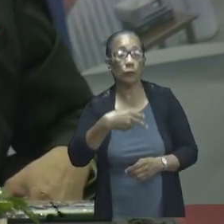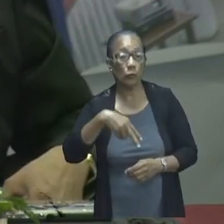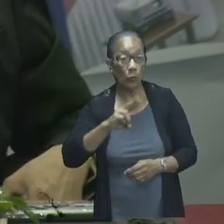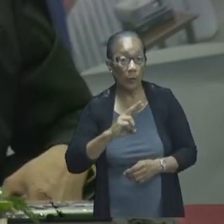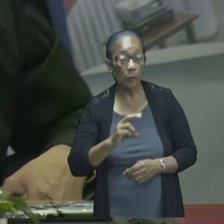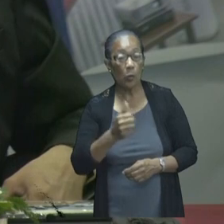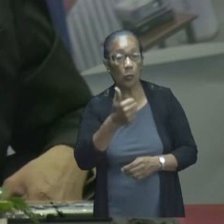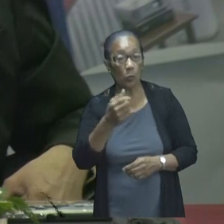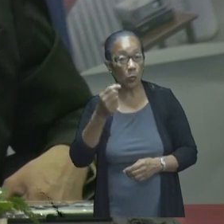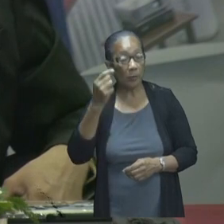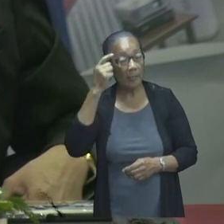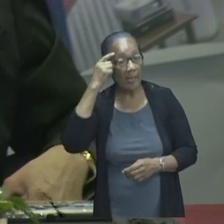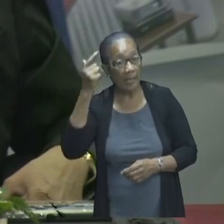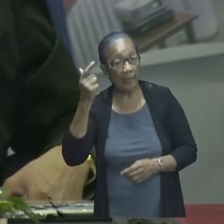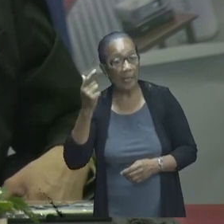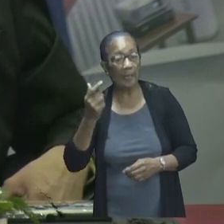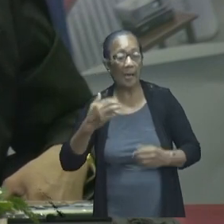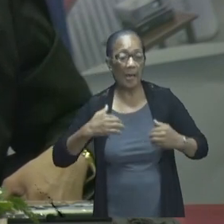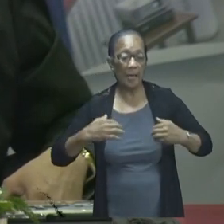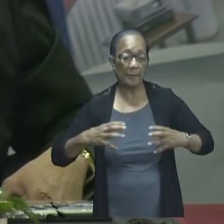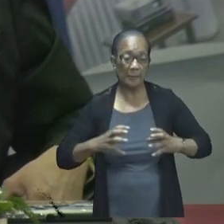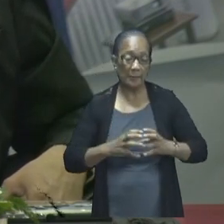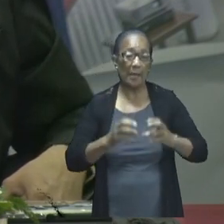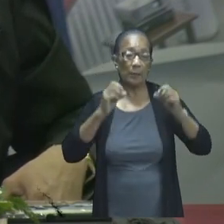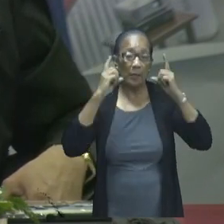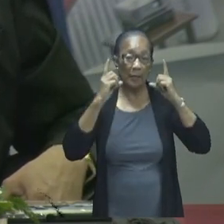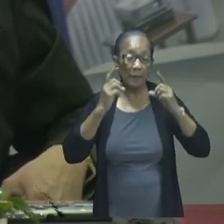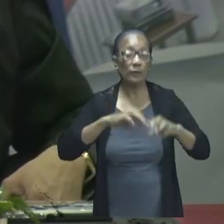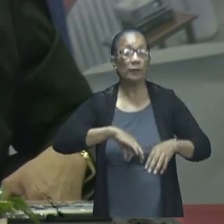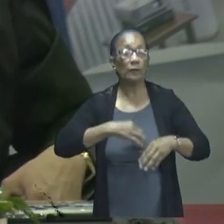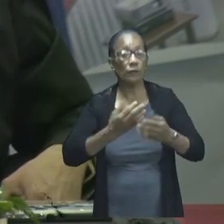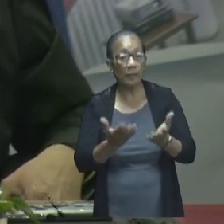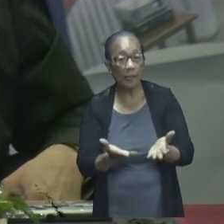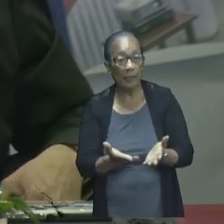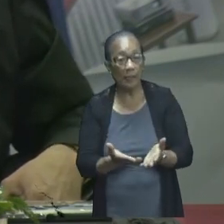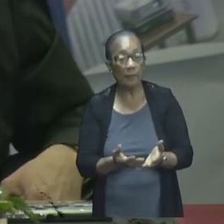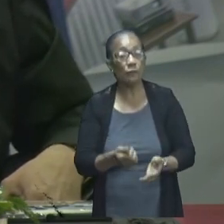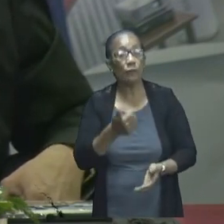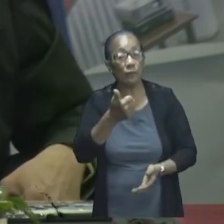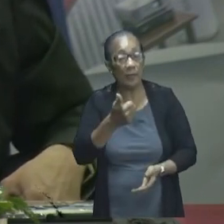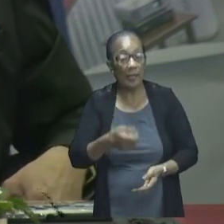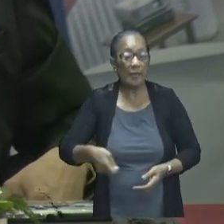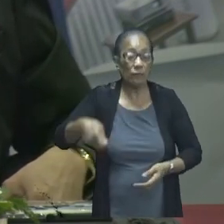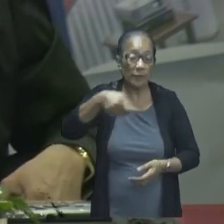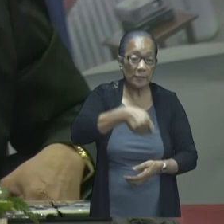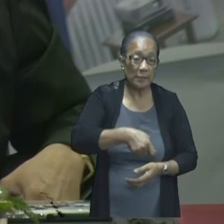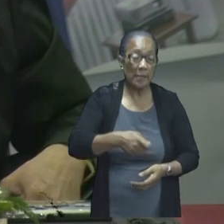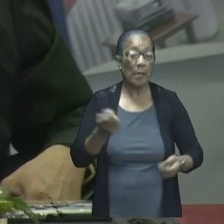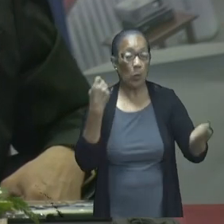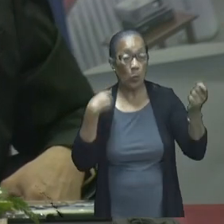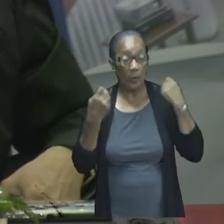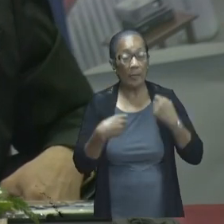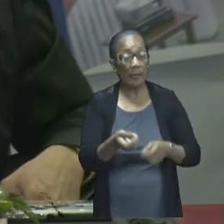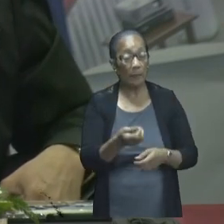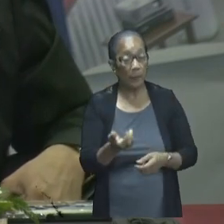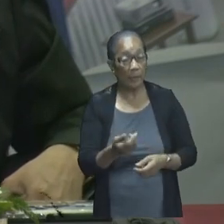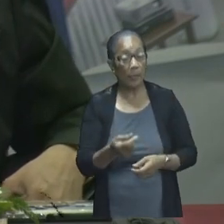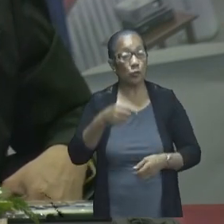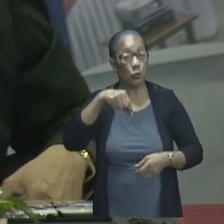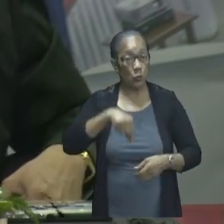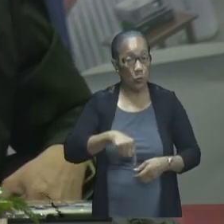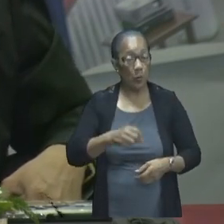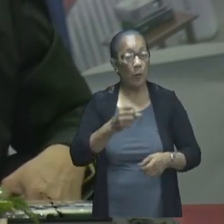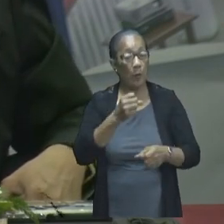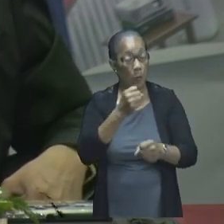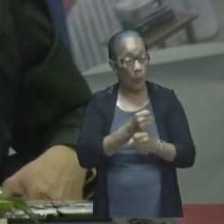samenleven ook allemaal tevreden is we gaan veel moeten investeren in die prijzen in de winkel we zijn ook bezig met betrekken dat grondpercelen